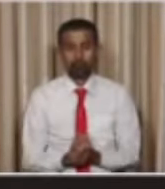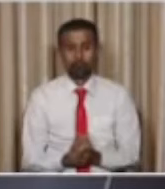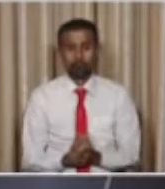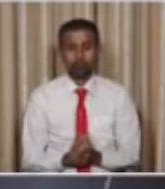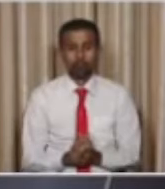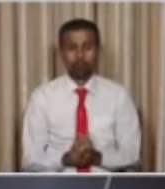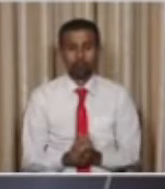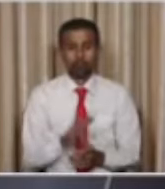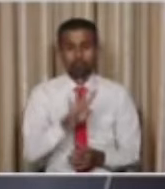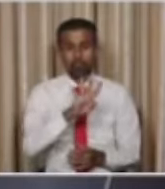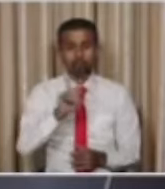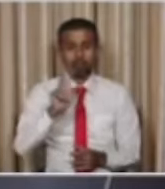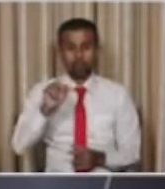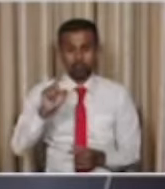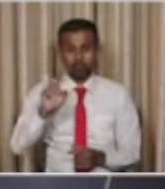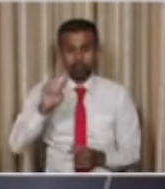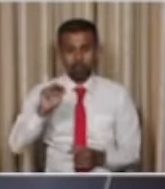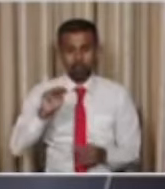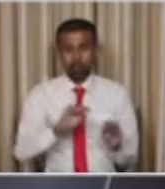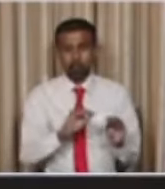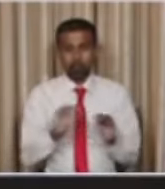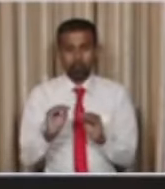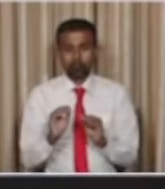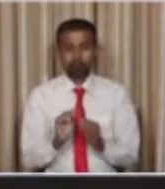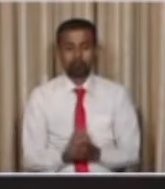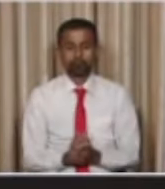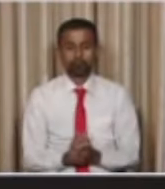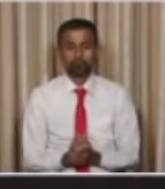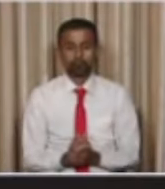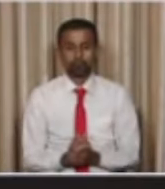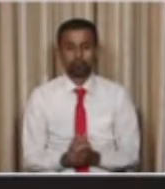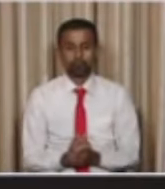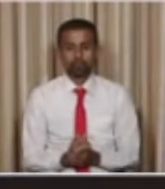Ekan gay, aturan itu ada kuah ekan gay. Hanya.